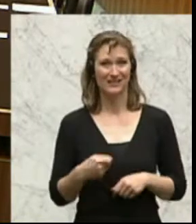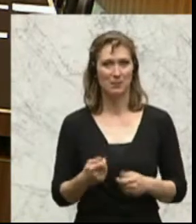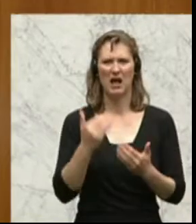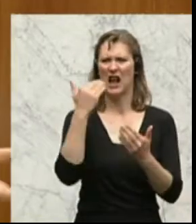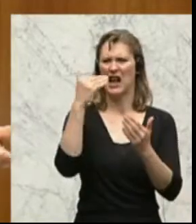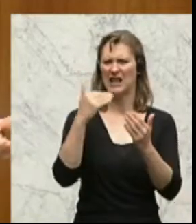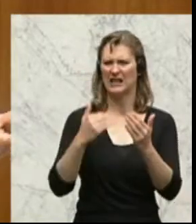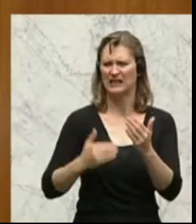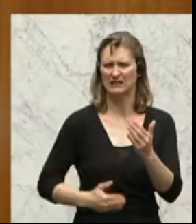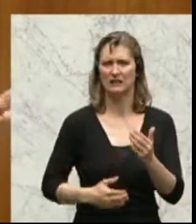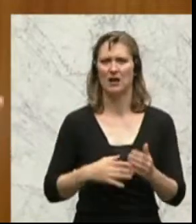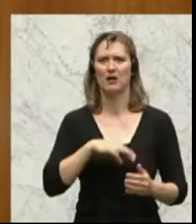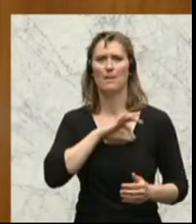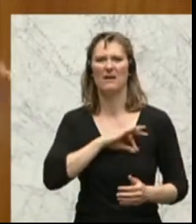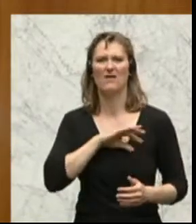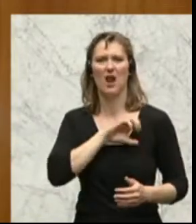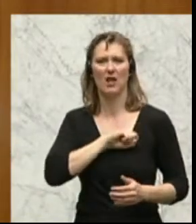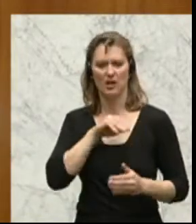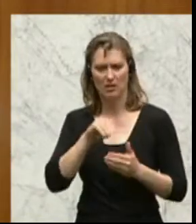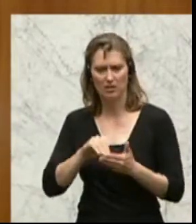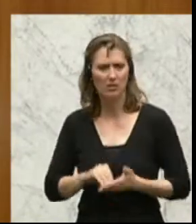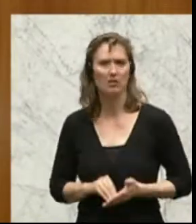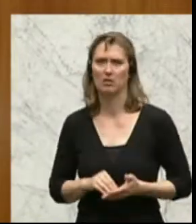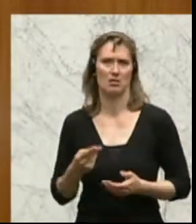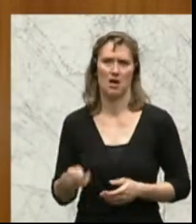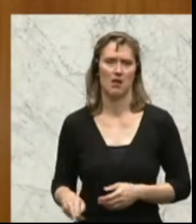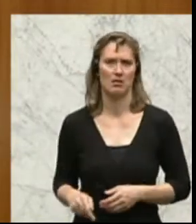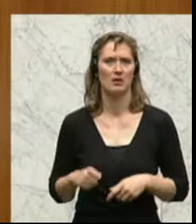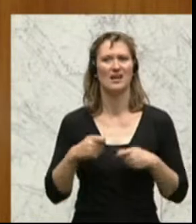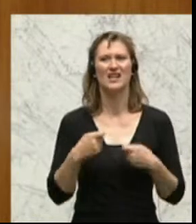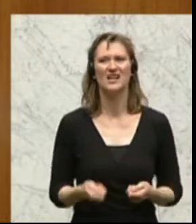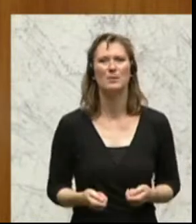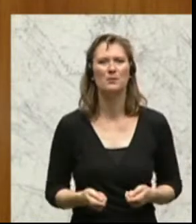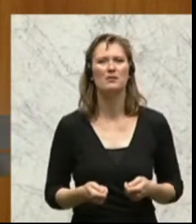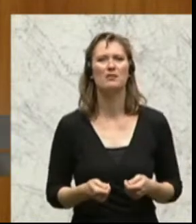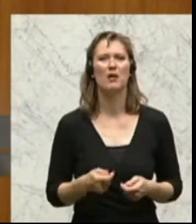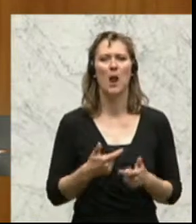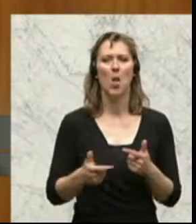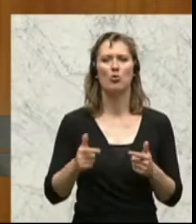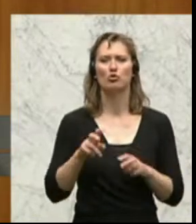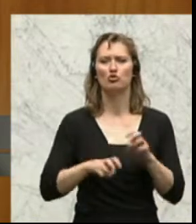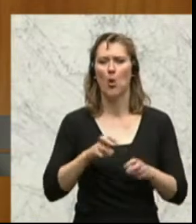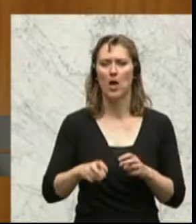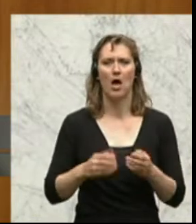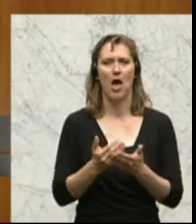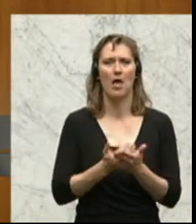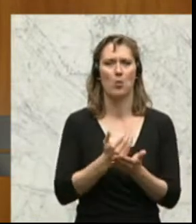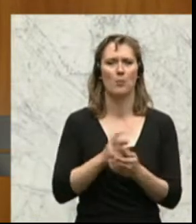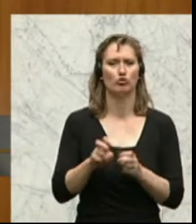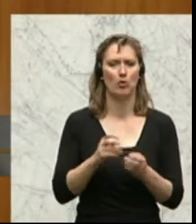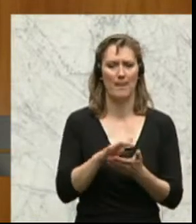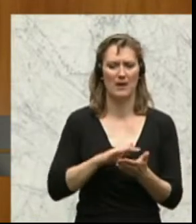Privilegien. Sie können alle Ausnahmen heute im Einkommenssteuerbereich, auch im Lohnsteuerbereich nachvollziehen, weil sie im Gesetz enthalten